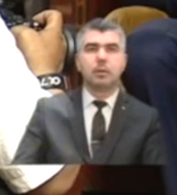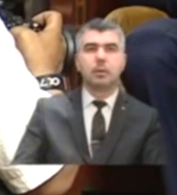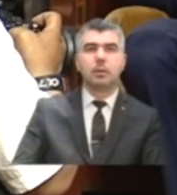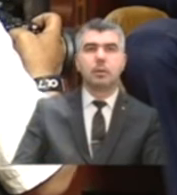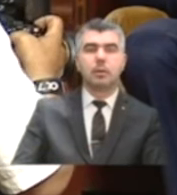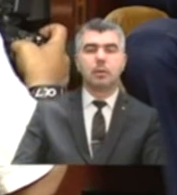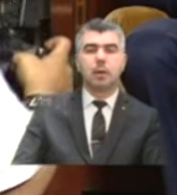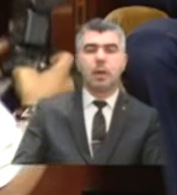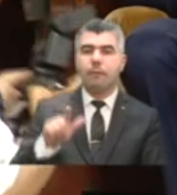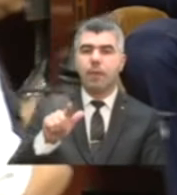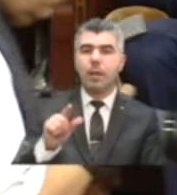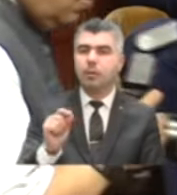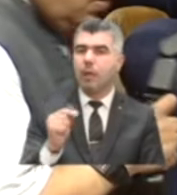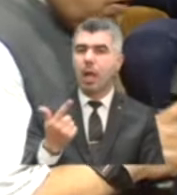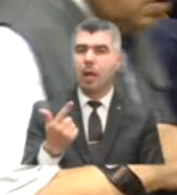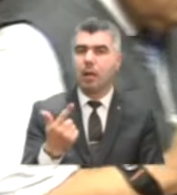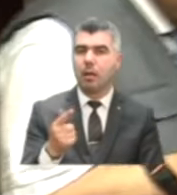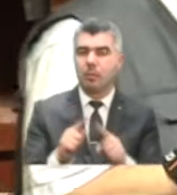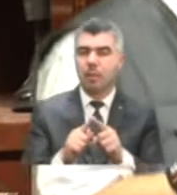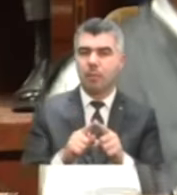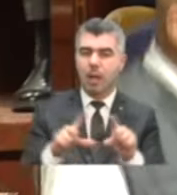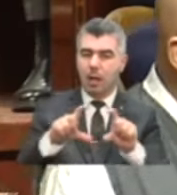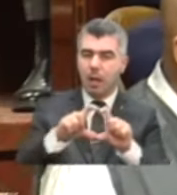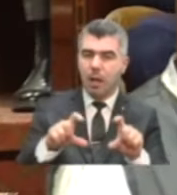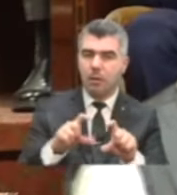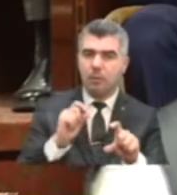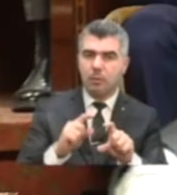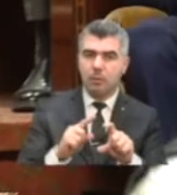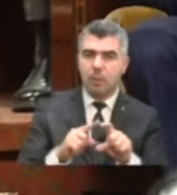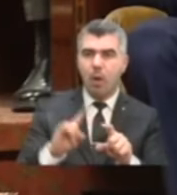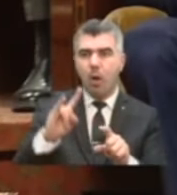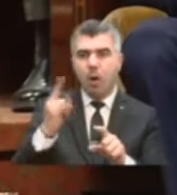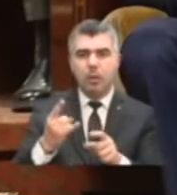كم ستكون تكلفه السفر دون احتساب مصاريف الاقامه بالمغرب؟